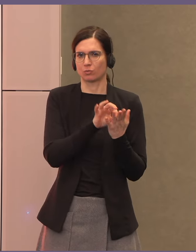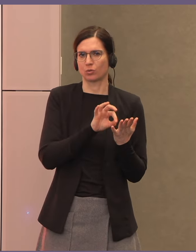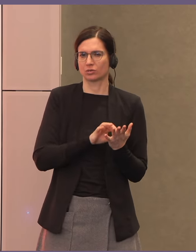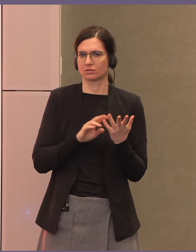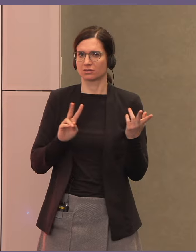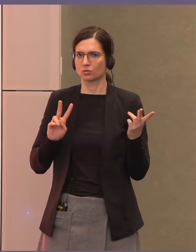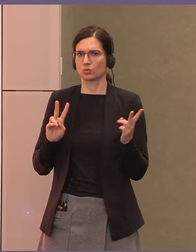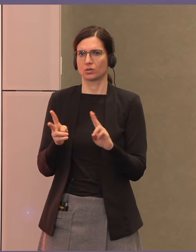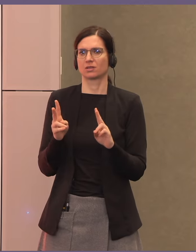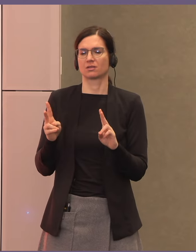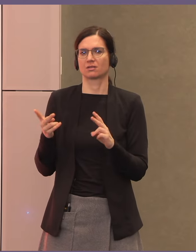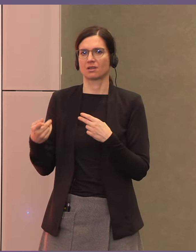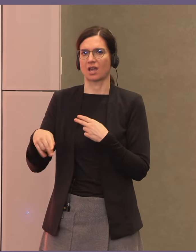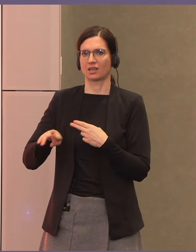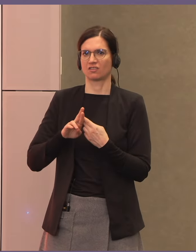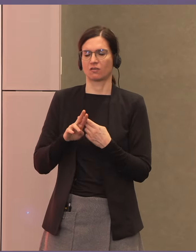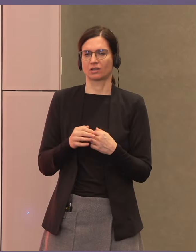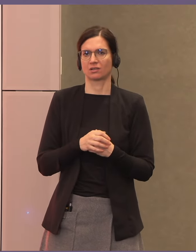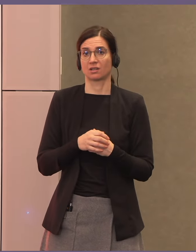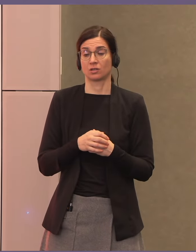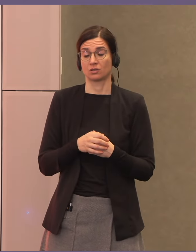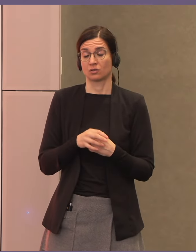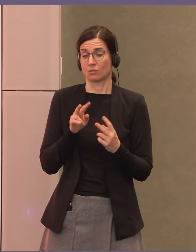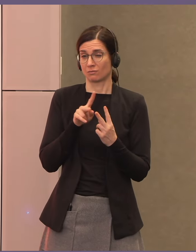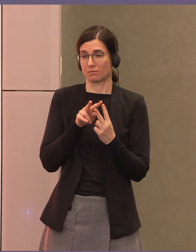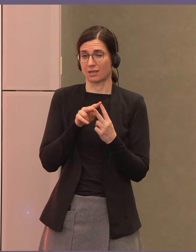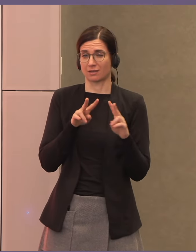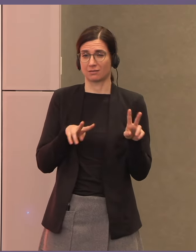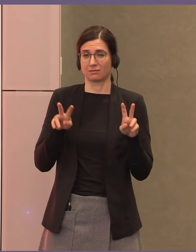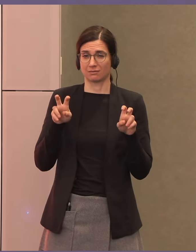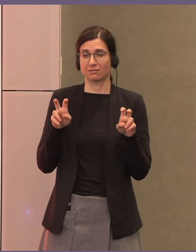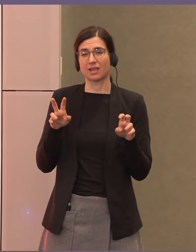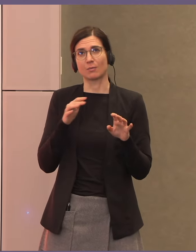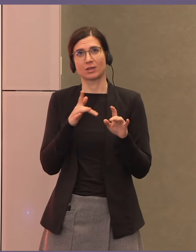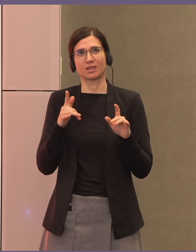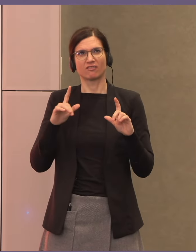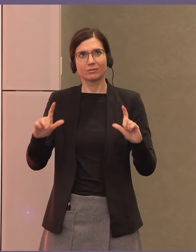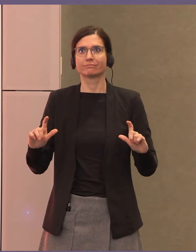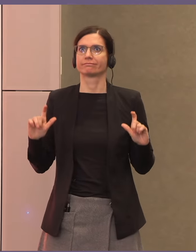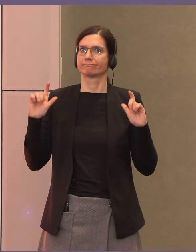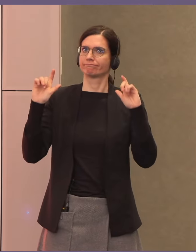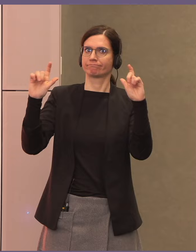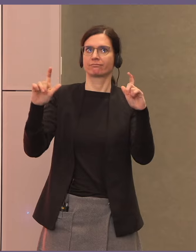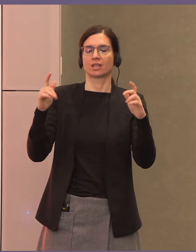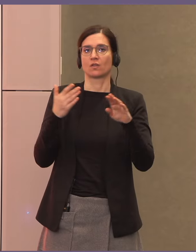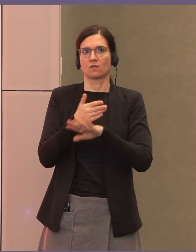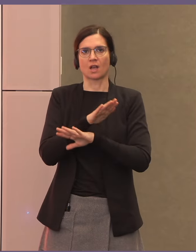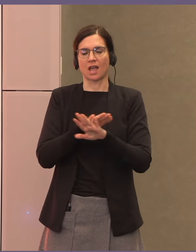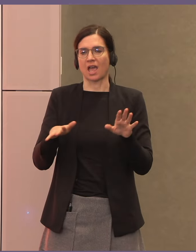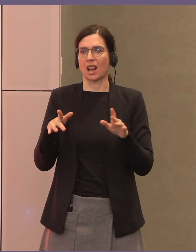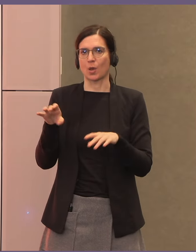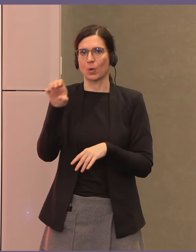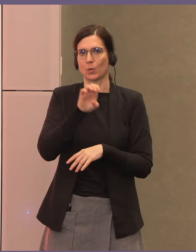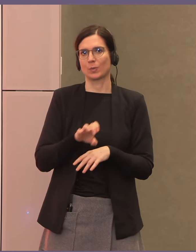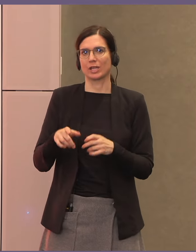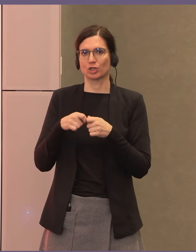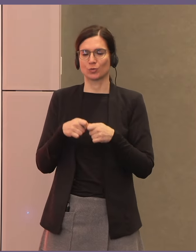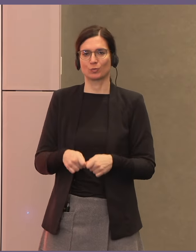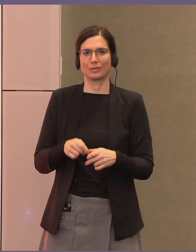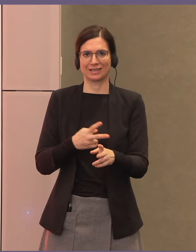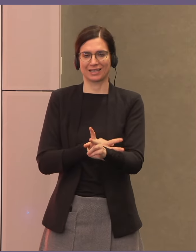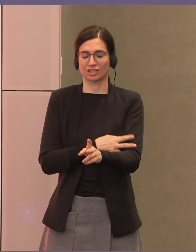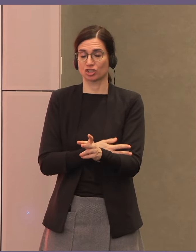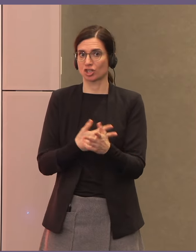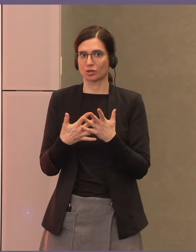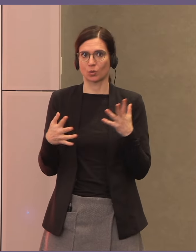die sich sozusagen drüberlegen über das Gesamtgefüge und die ganz zweifellos in allen europäischen Mitgliedstaaten auch